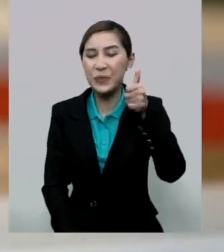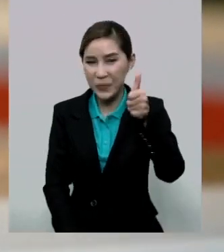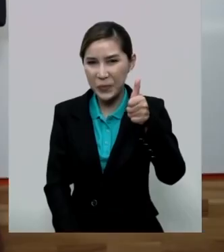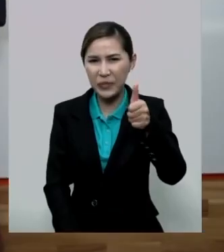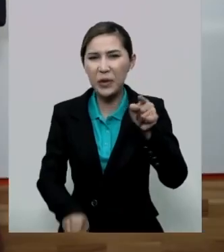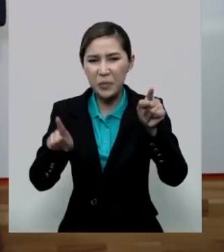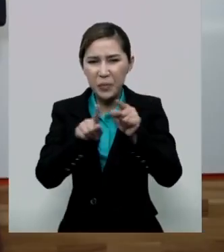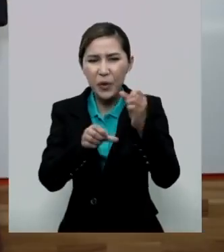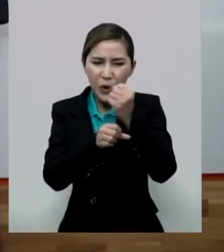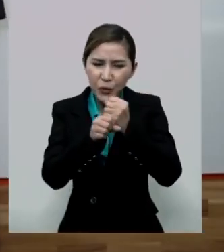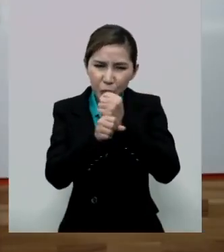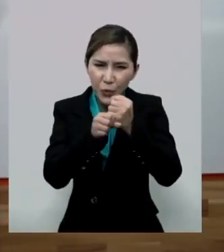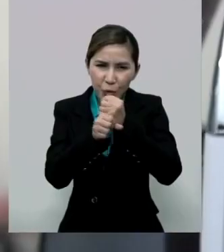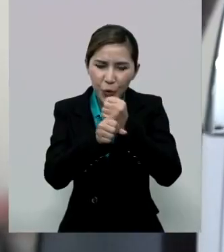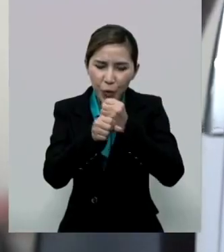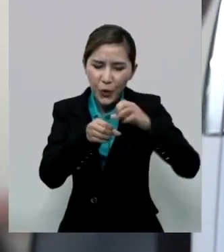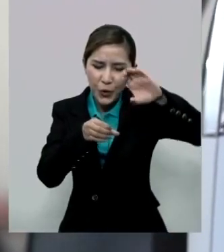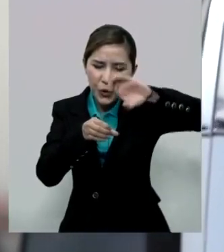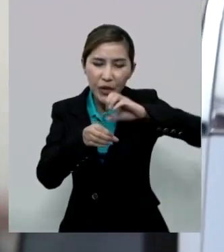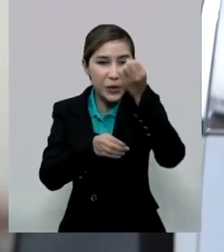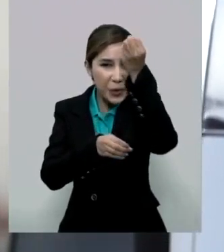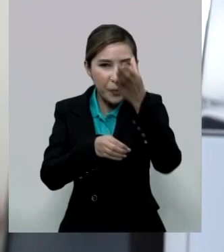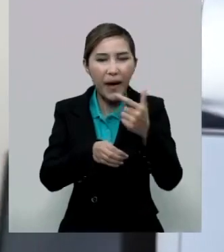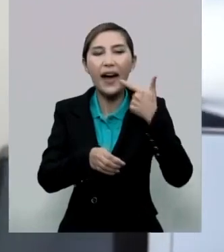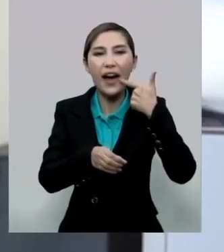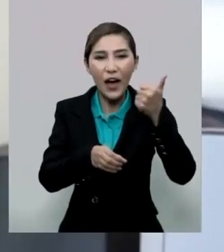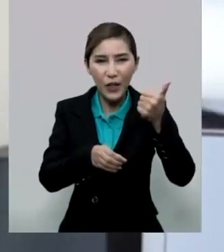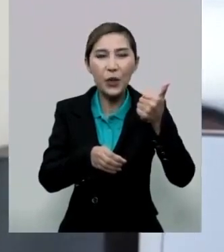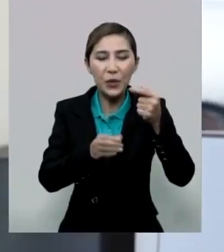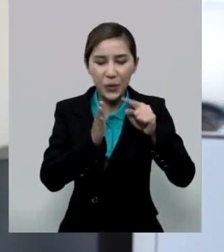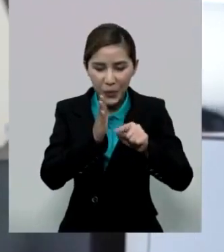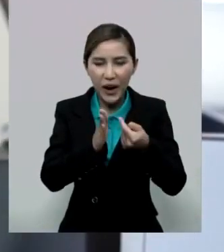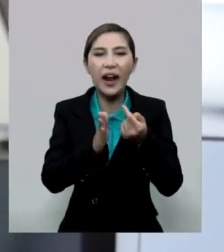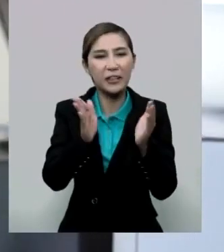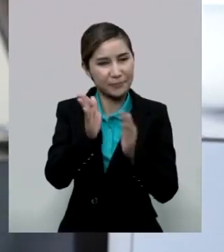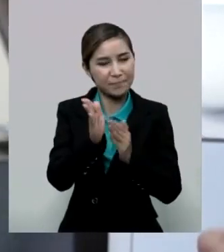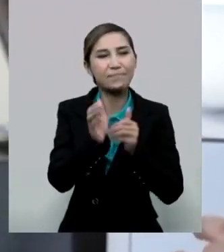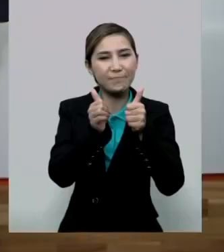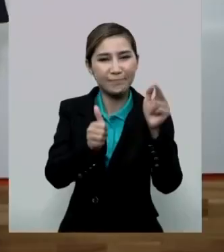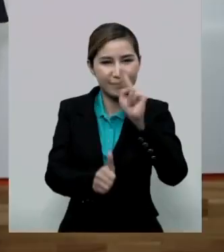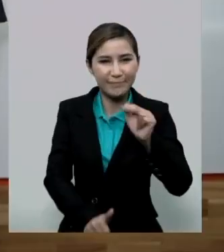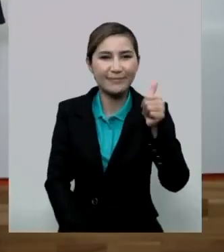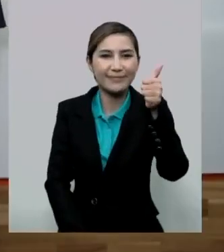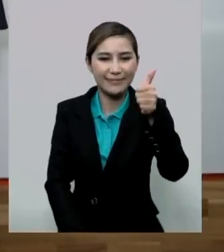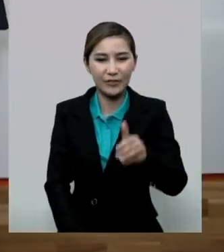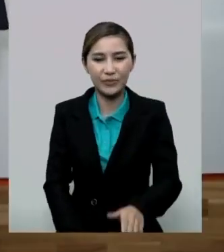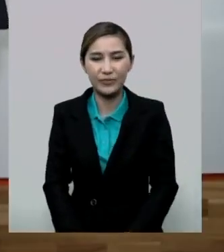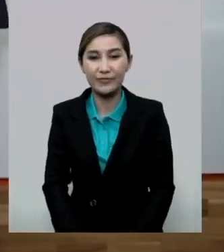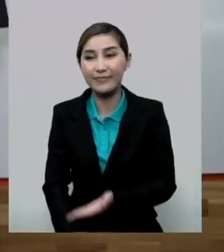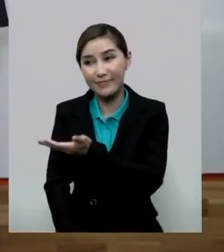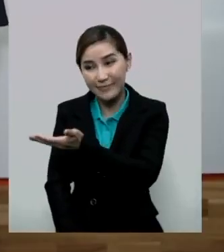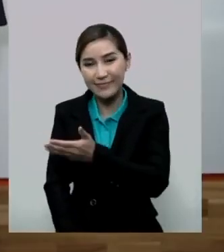เป็นไงวะคะ ดีครับเหมือนนมอาจจะเยอะไปนิดหน่อยนะคะแต่ไม่เป็นไรคืออร่อยดีครับสำหรับครั้งแรกถือว่าใช้ได้เลยครับ ขอบคุณ